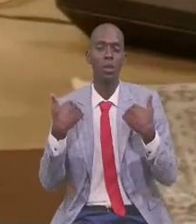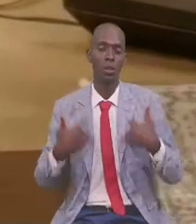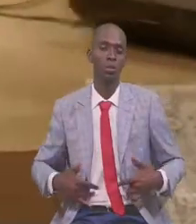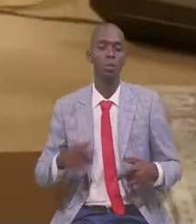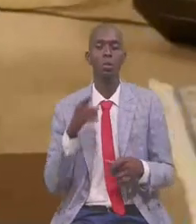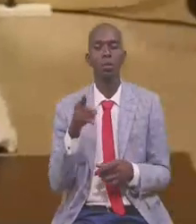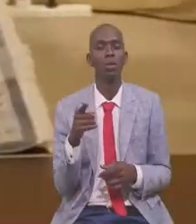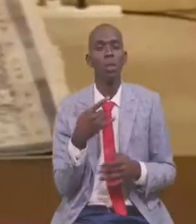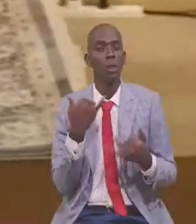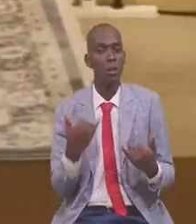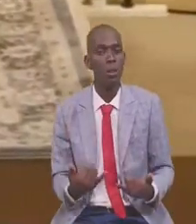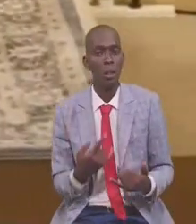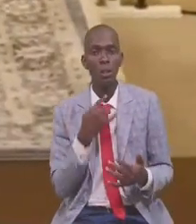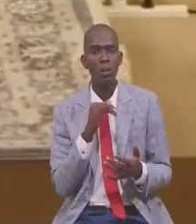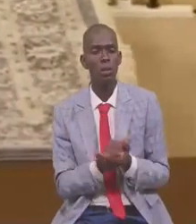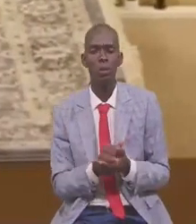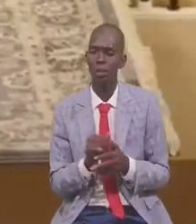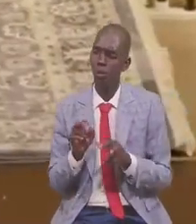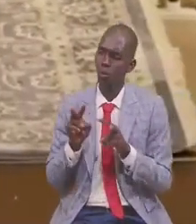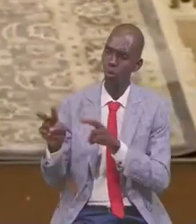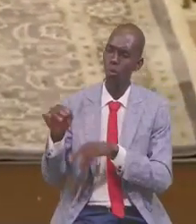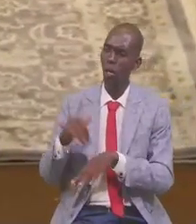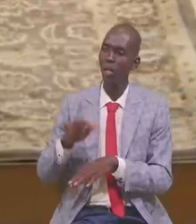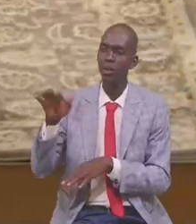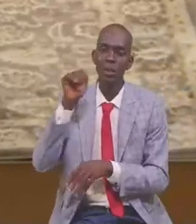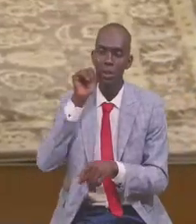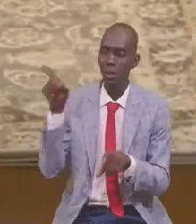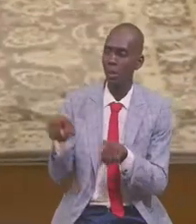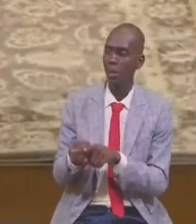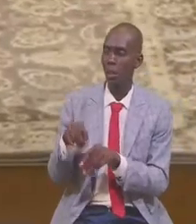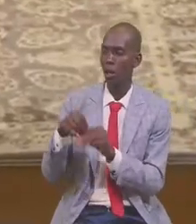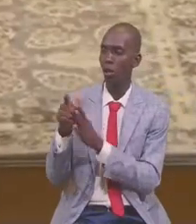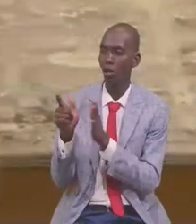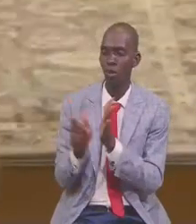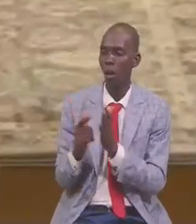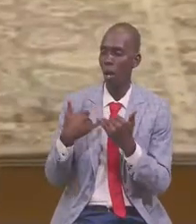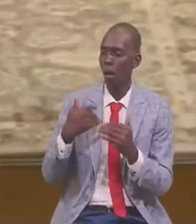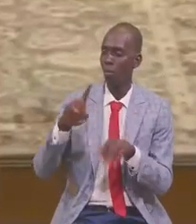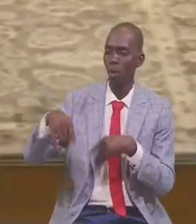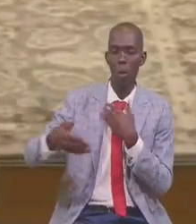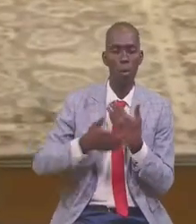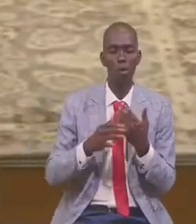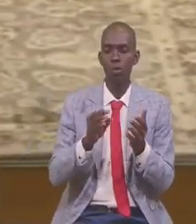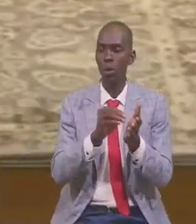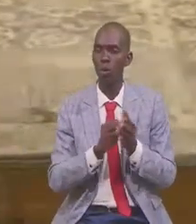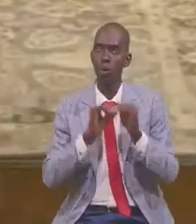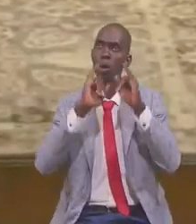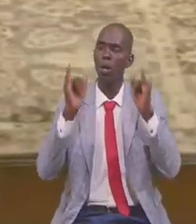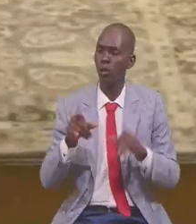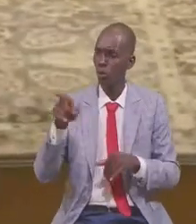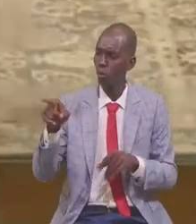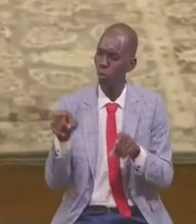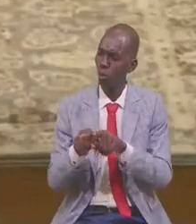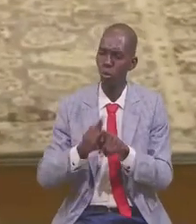dit. Regarde ta belle-sœur, elle est repartie vers ses idoles. Toi aussi retourne et